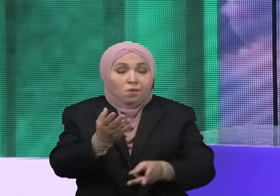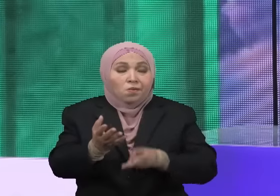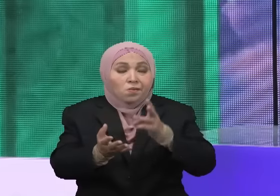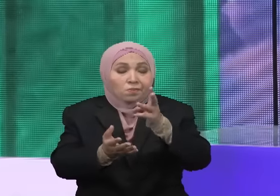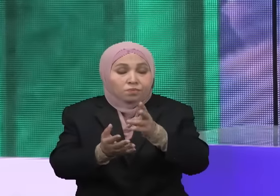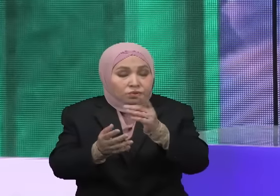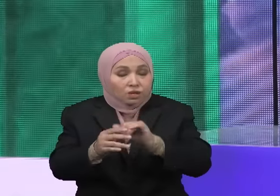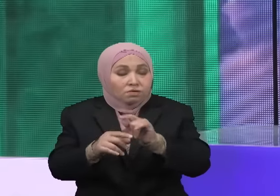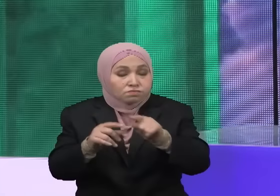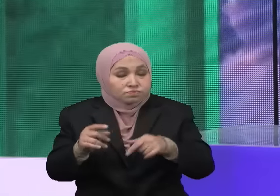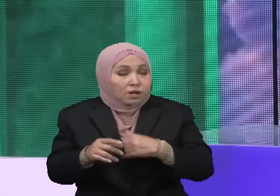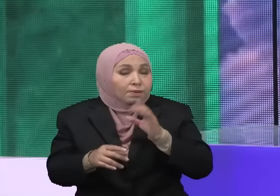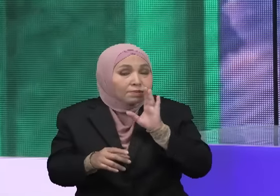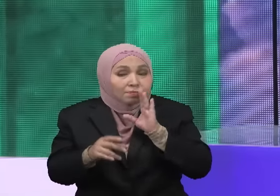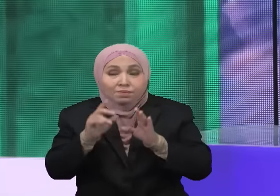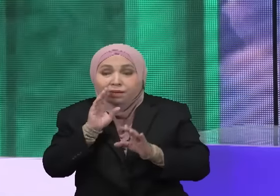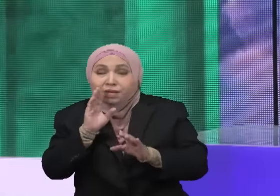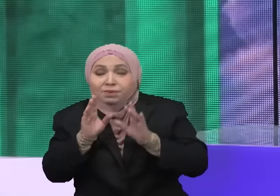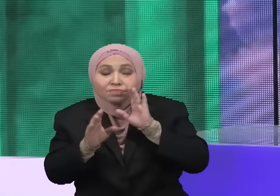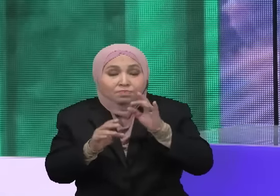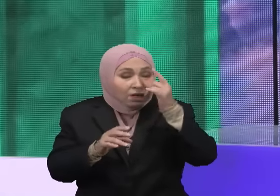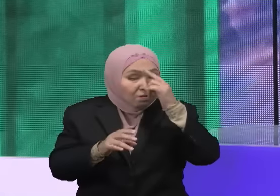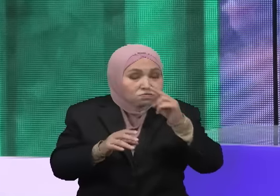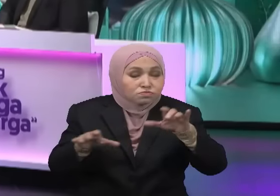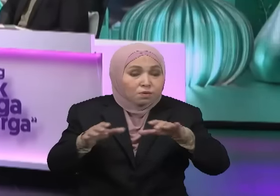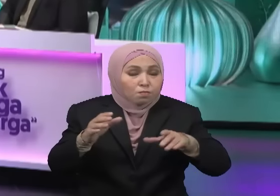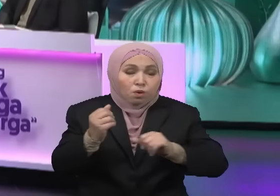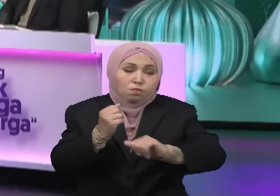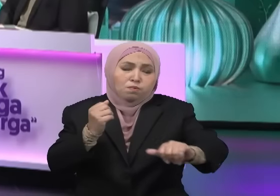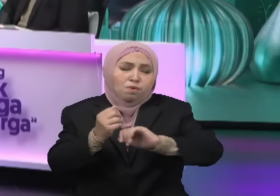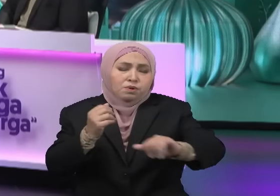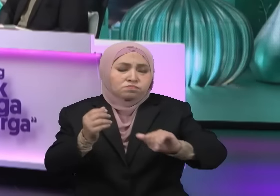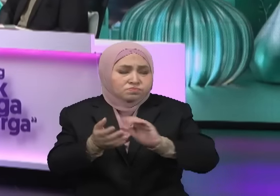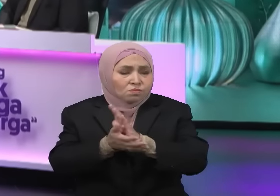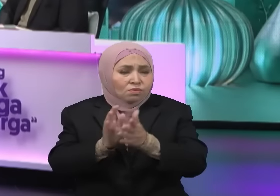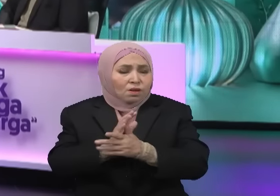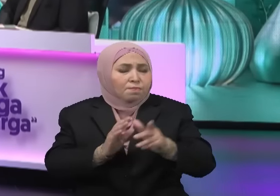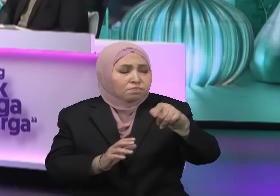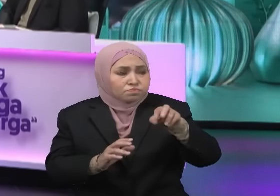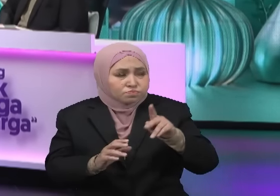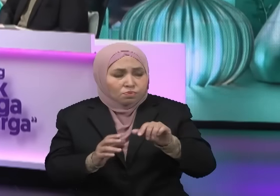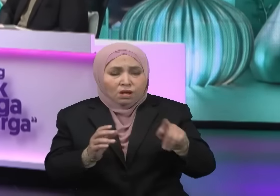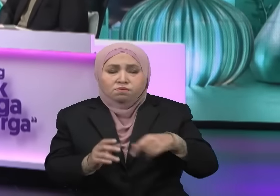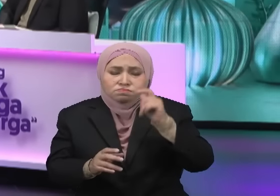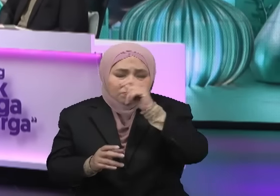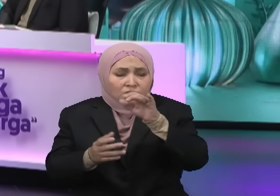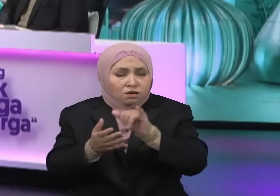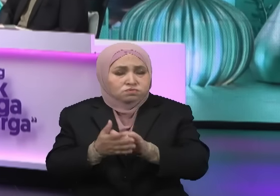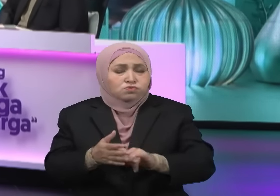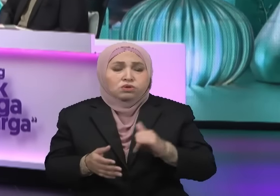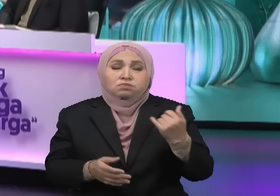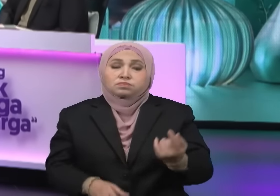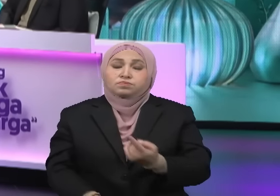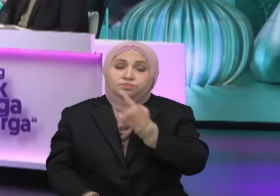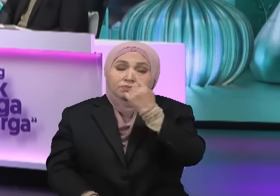bisikan daripada kalangan mereka untuk membuat propaganda. Nah, jadi istilah propaganda, scam, itu istilah yang